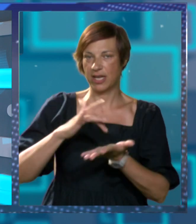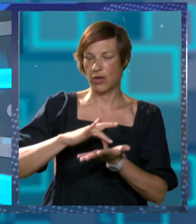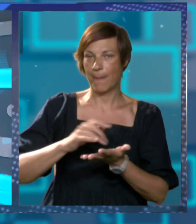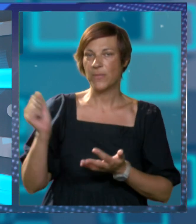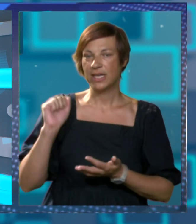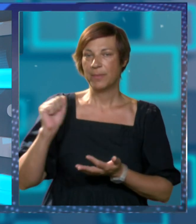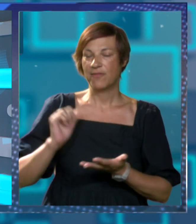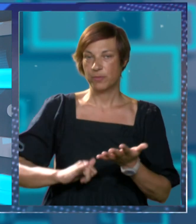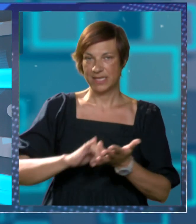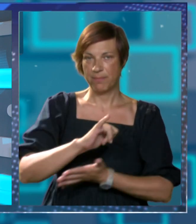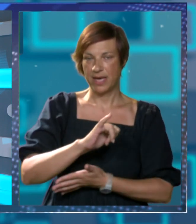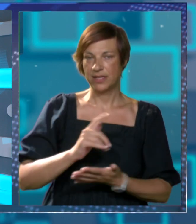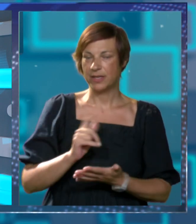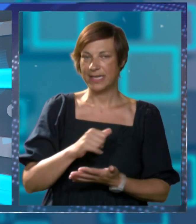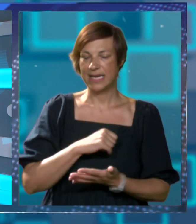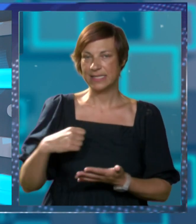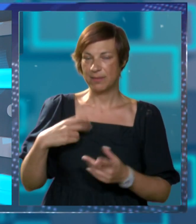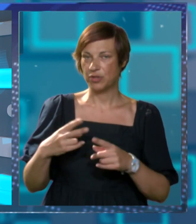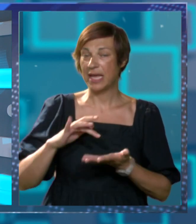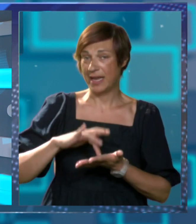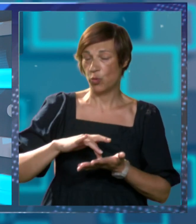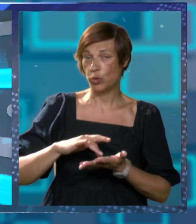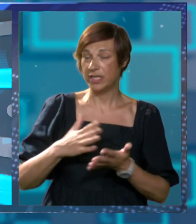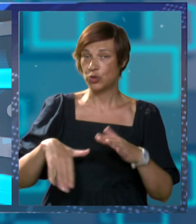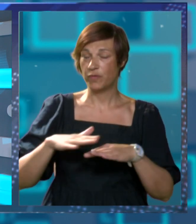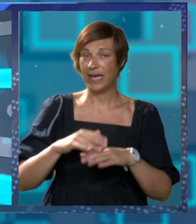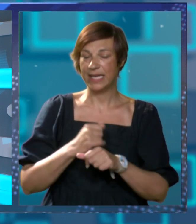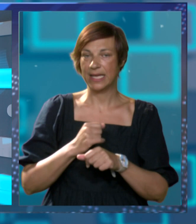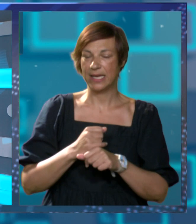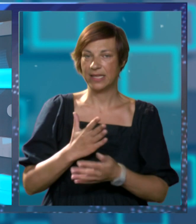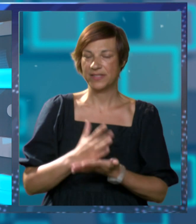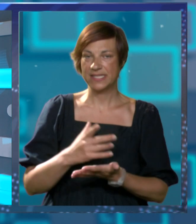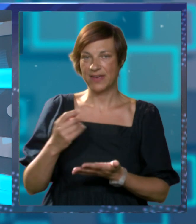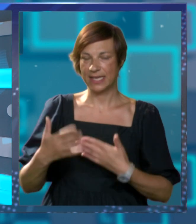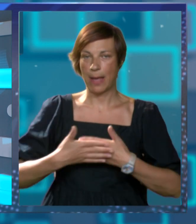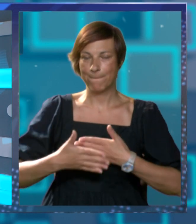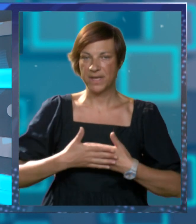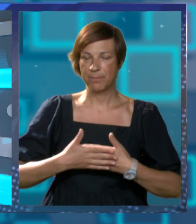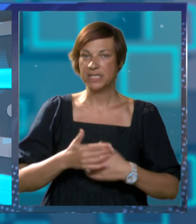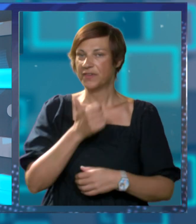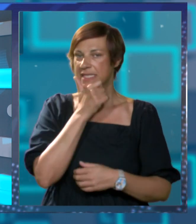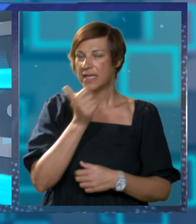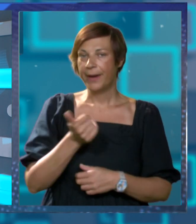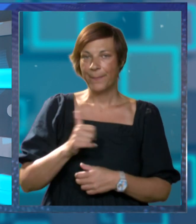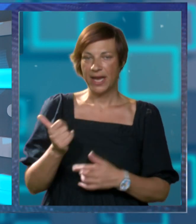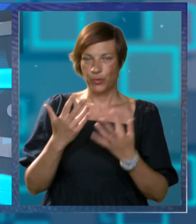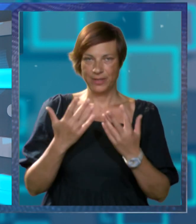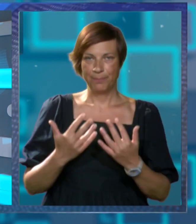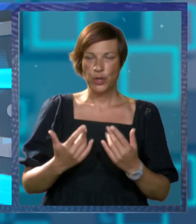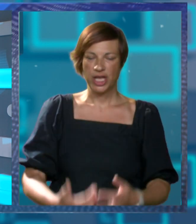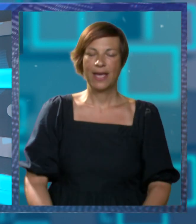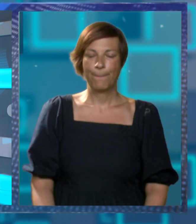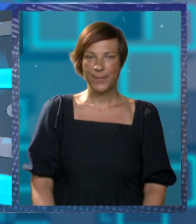na pojedinim europskim aerodromima ne samo da ne utječu uvelike na njihov rad, već se iz dana u dan približavaju starim rekordnim